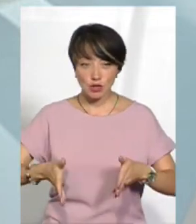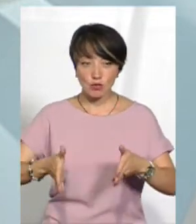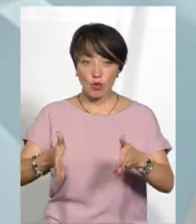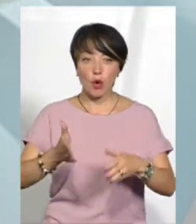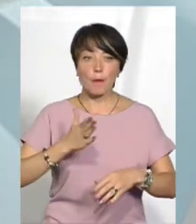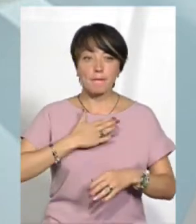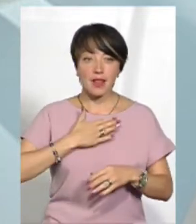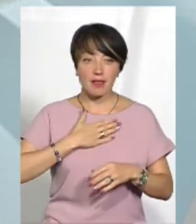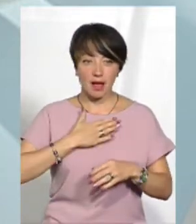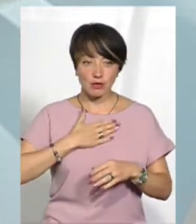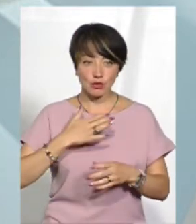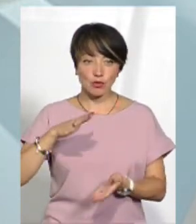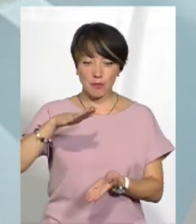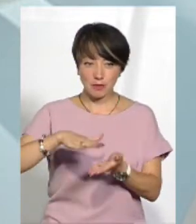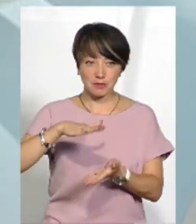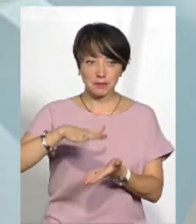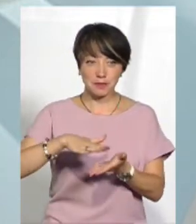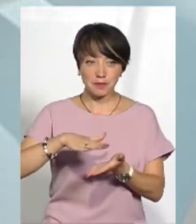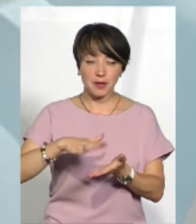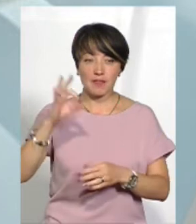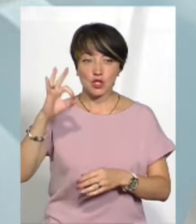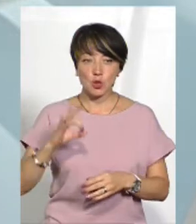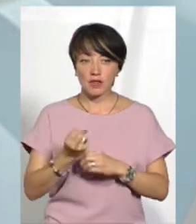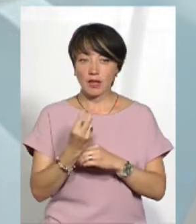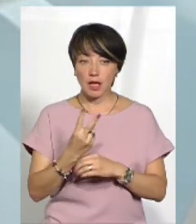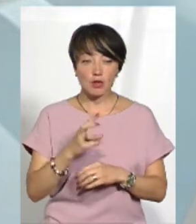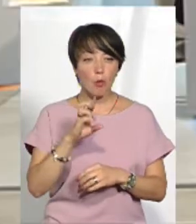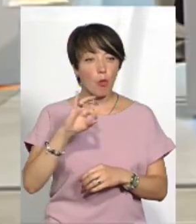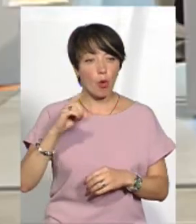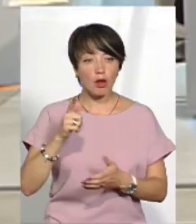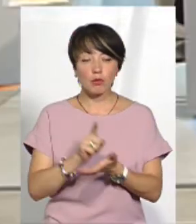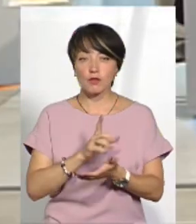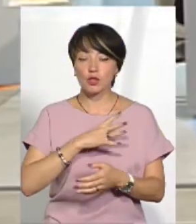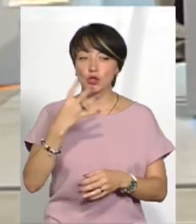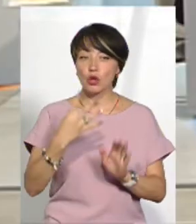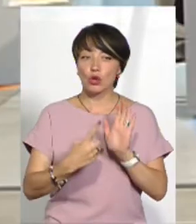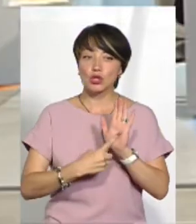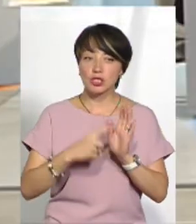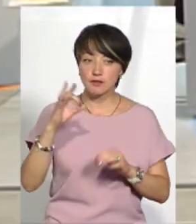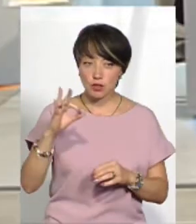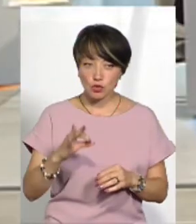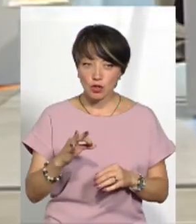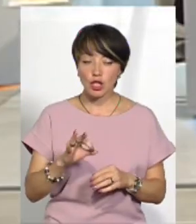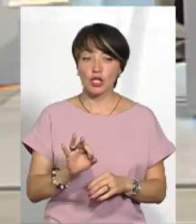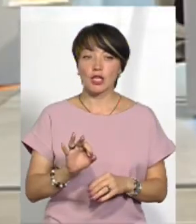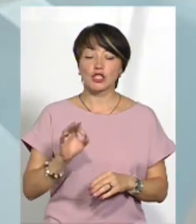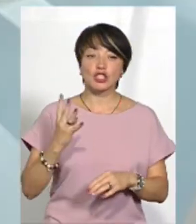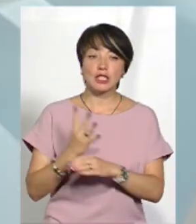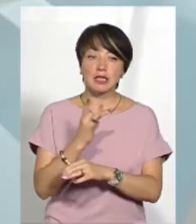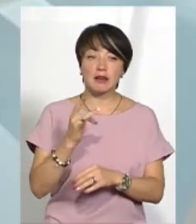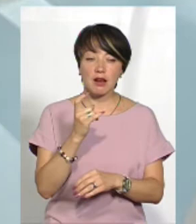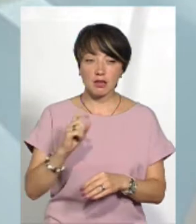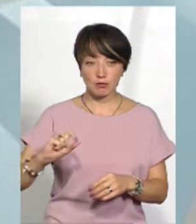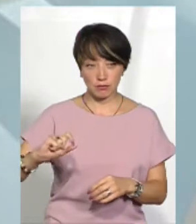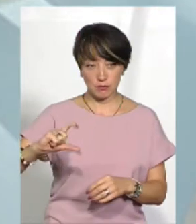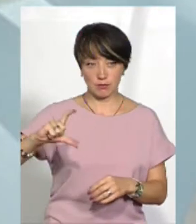При нашому ПСН, який сьогодні є 12, для Боїнга він повинен бути 46. Це тобто в 4 рази ми